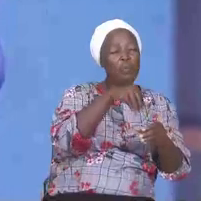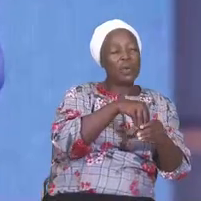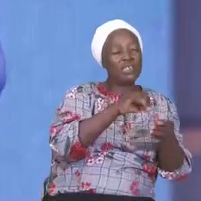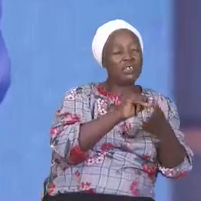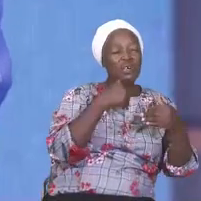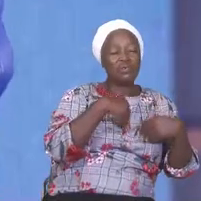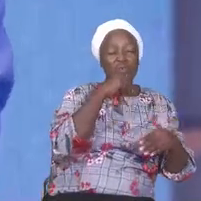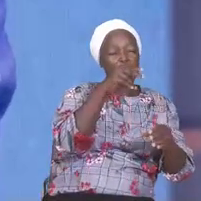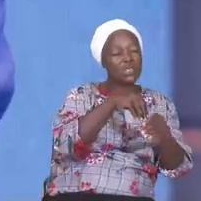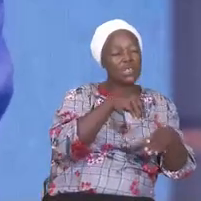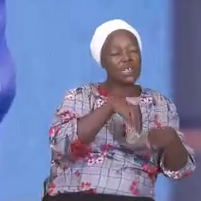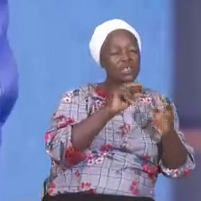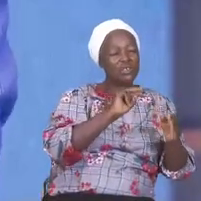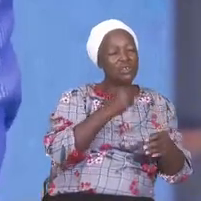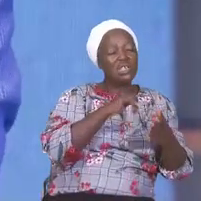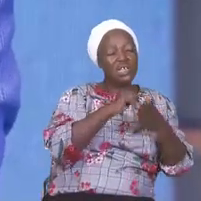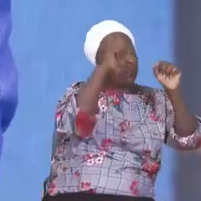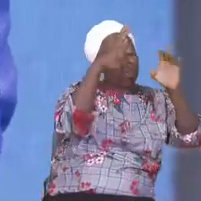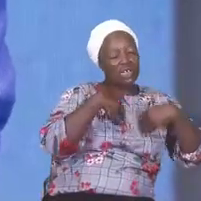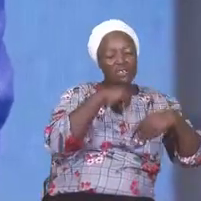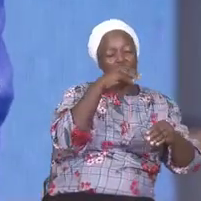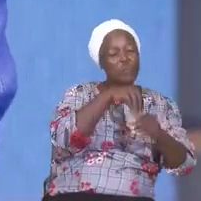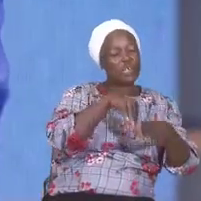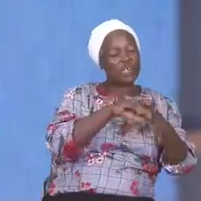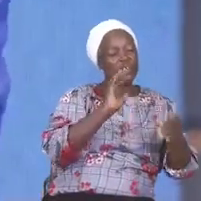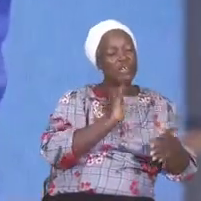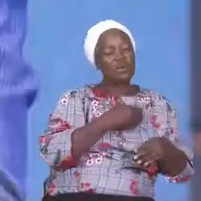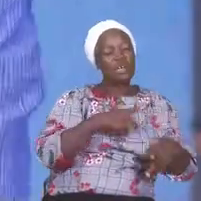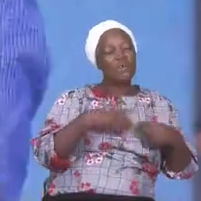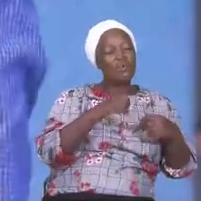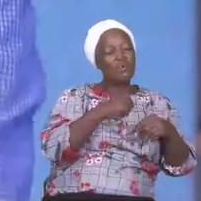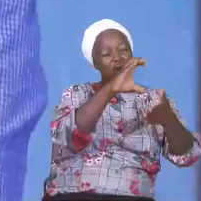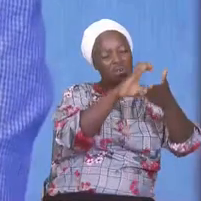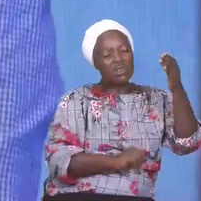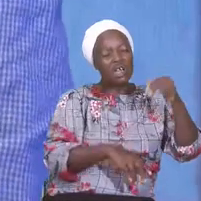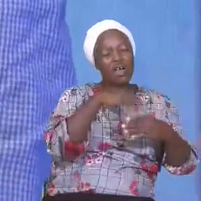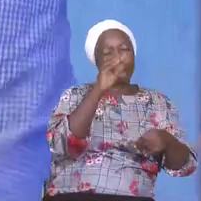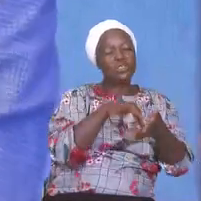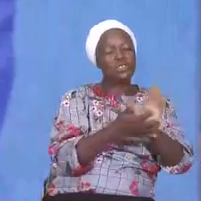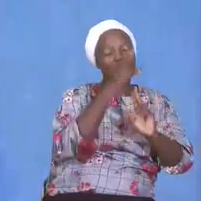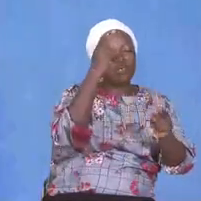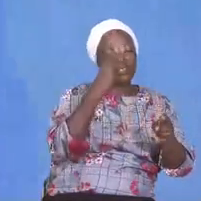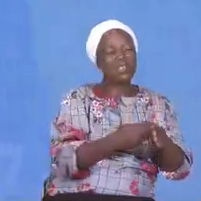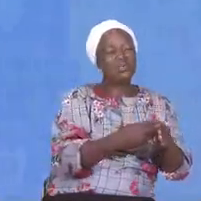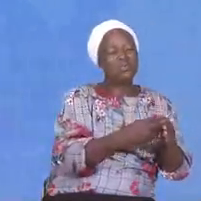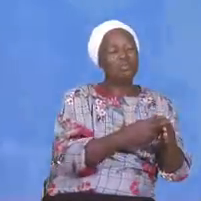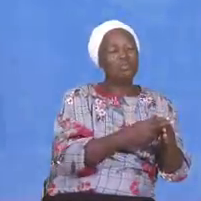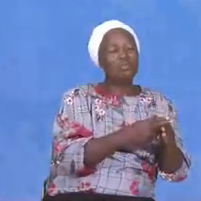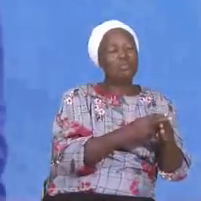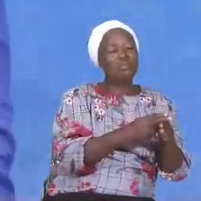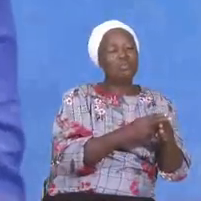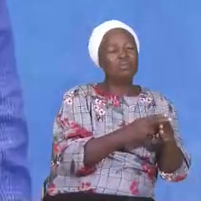Tout plante que toi tu n'as pas planté, que le Père n'a pas planté dans nos vies,